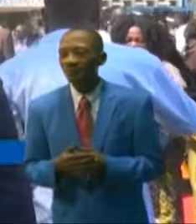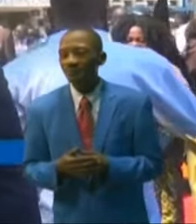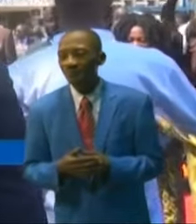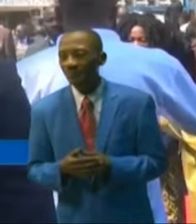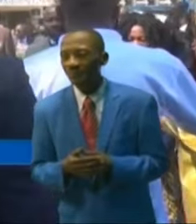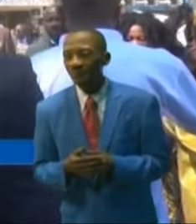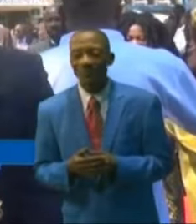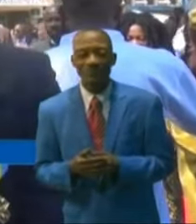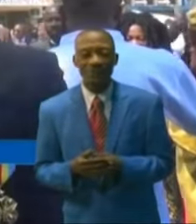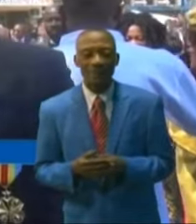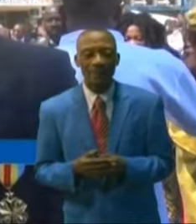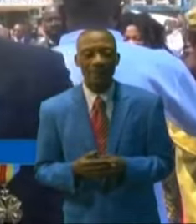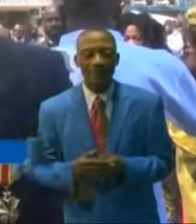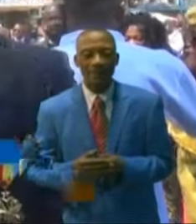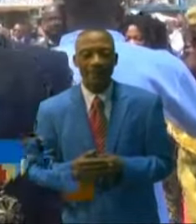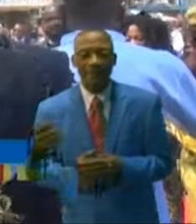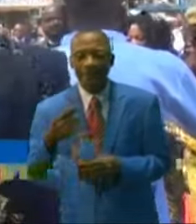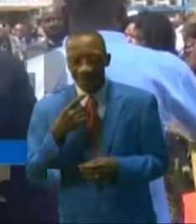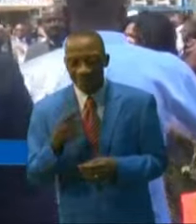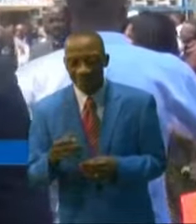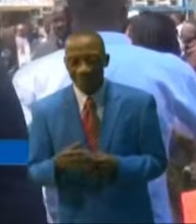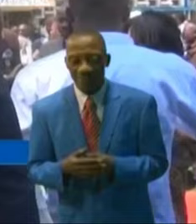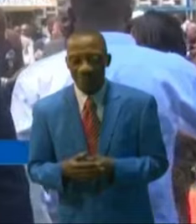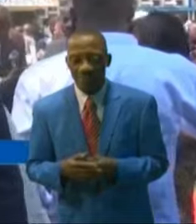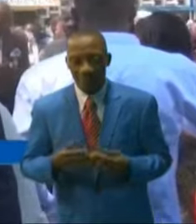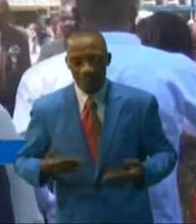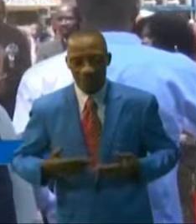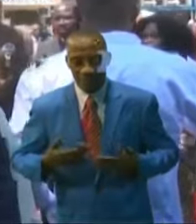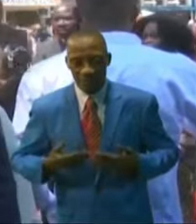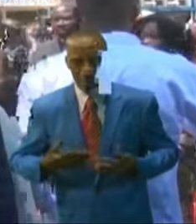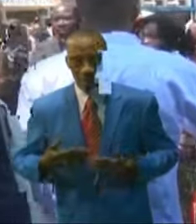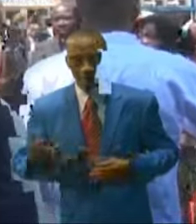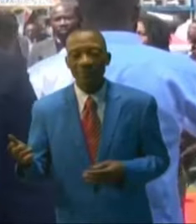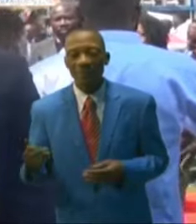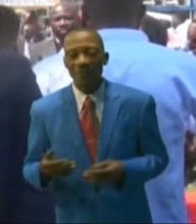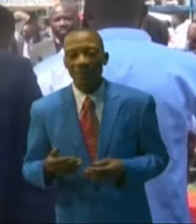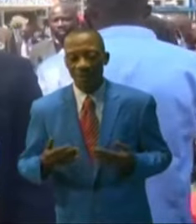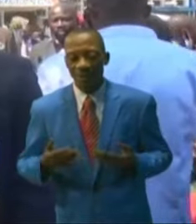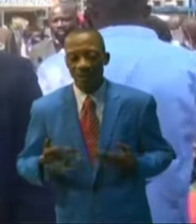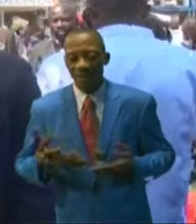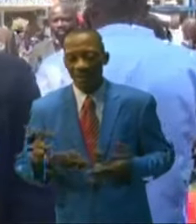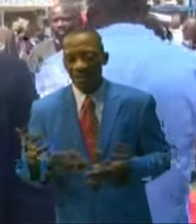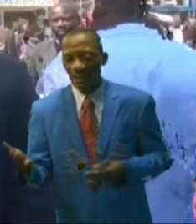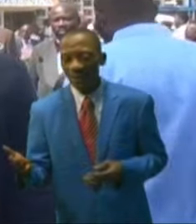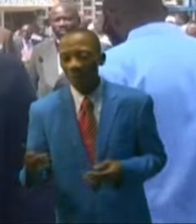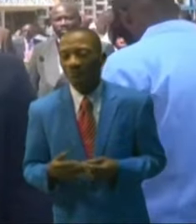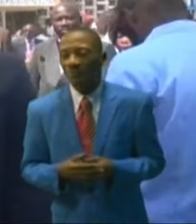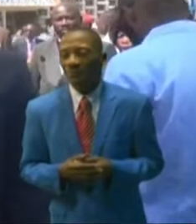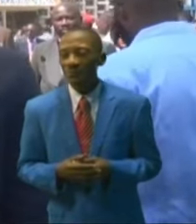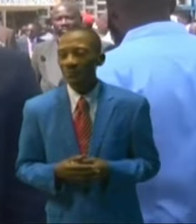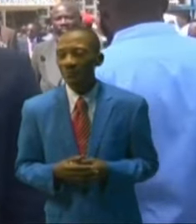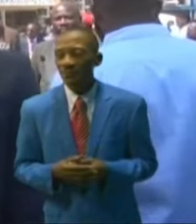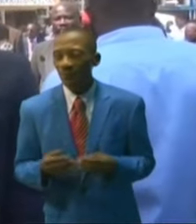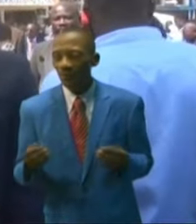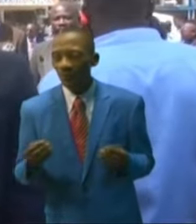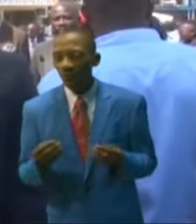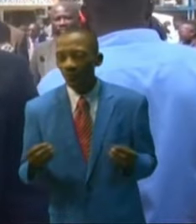de grande responsabilité. La joie du fait qu'on a été reconnu,